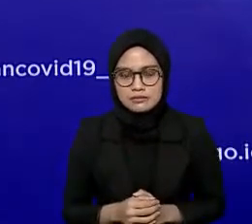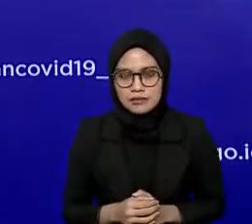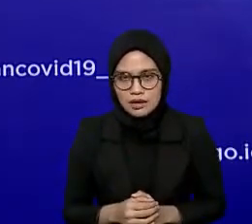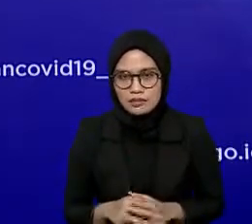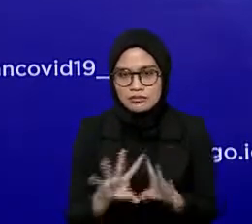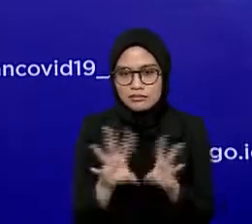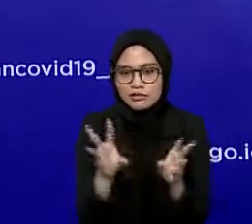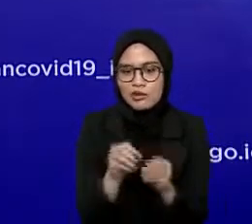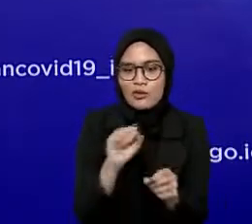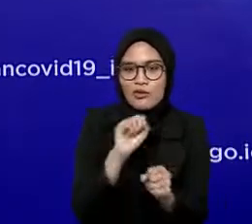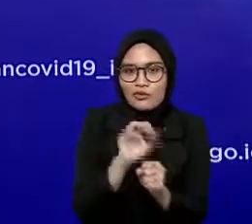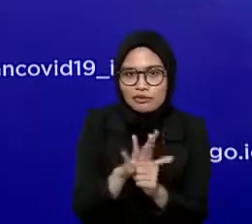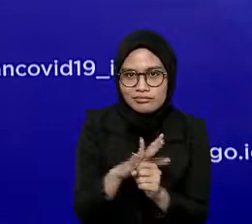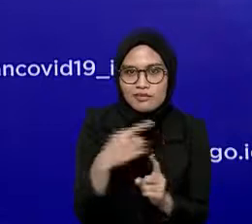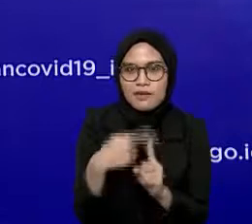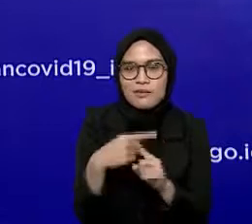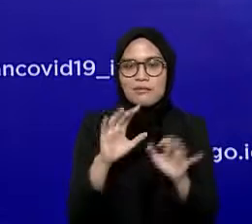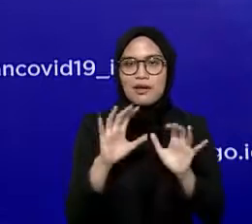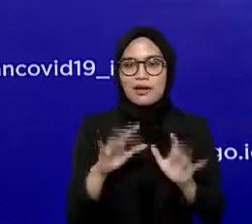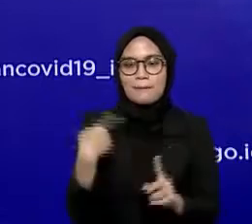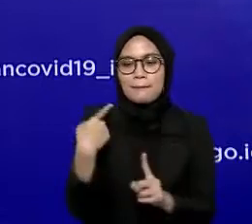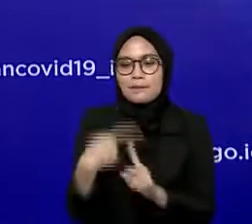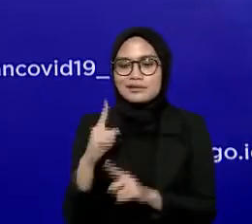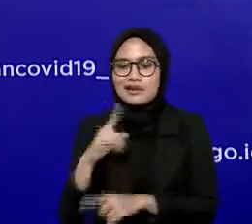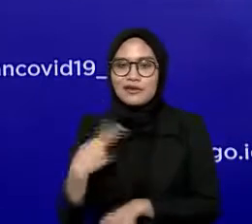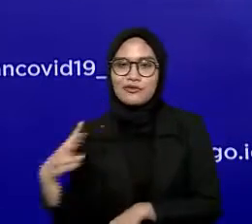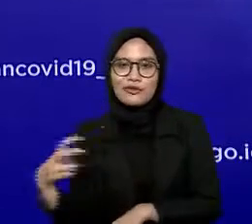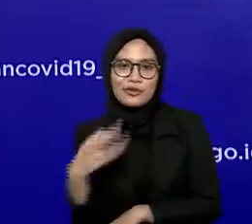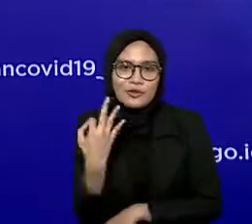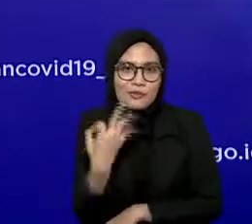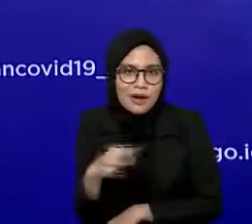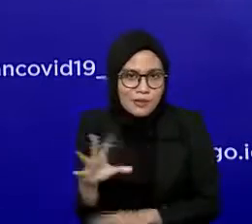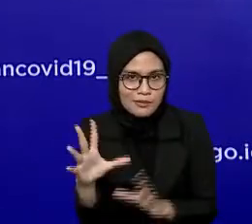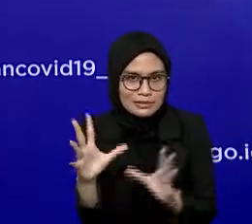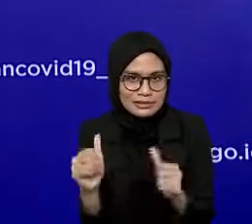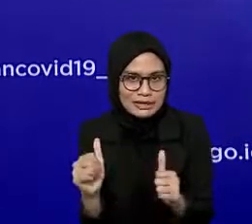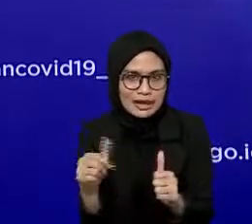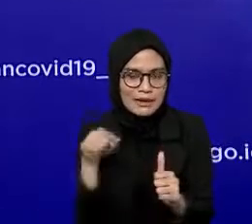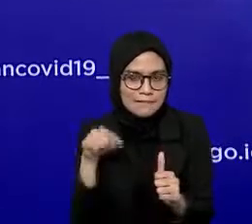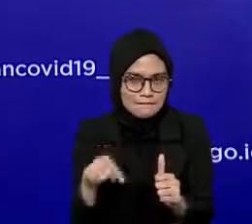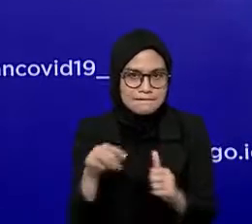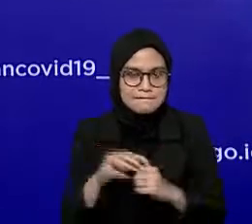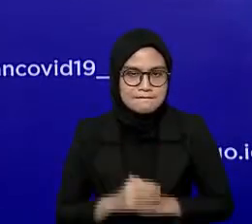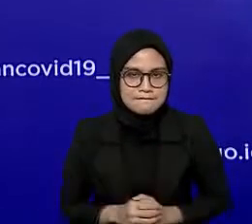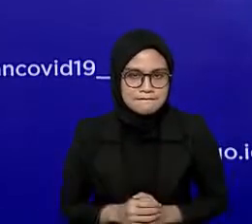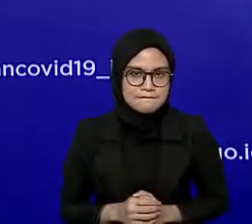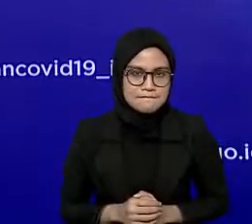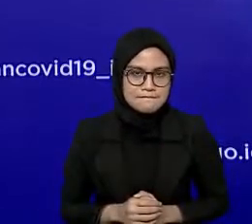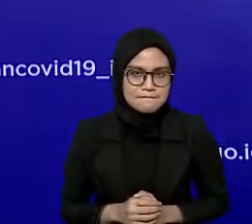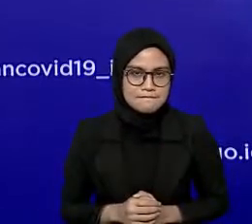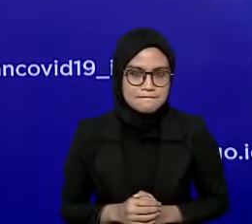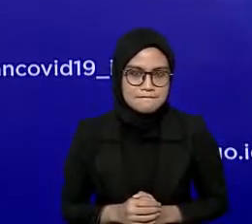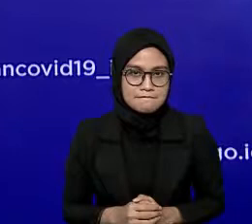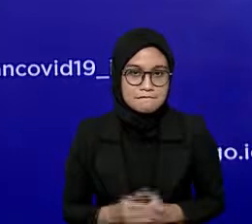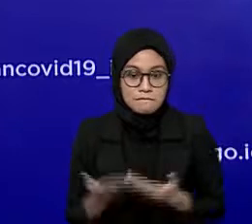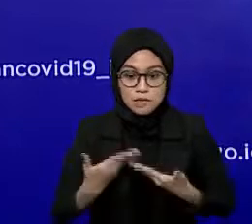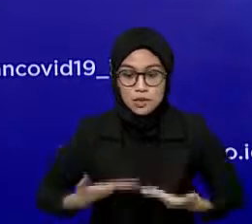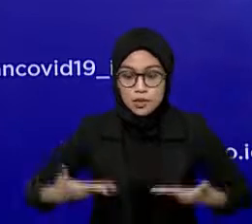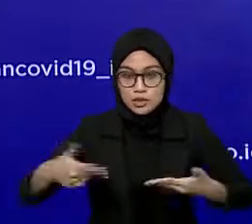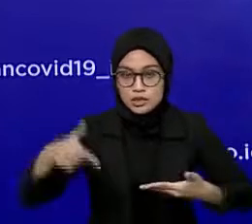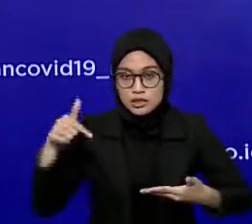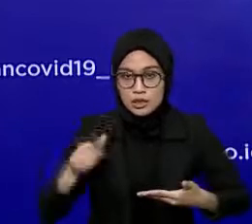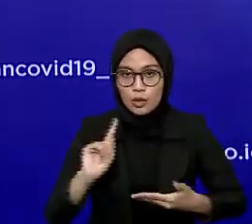memperluas keberadaan varian. Terlebih pula, kondisi semacam ini juga dapat menimbulkan lonjakan